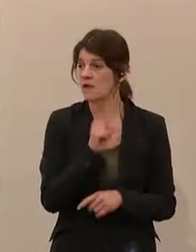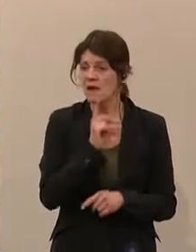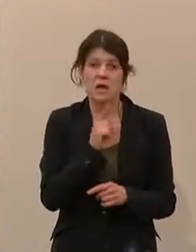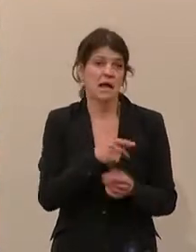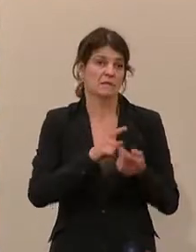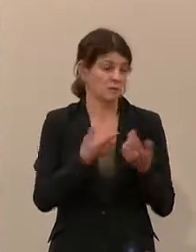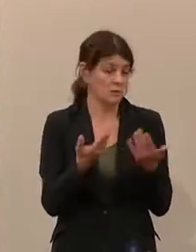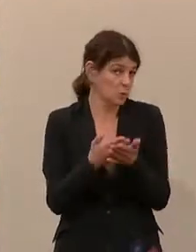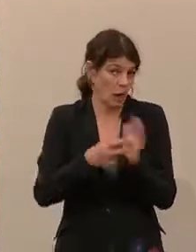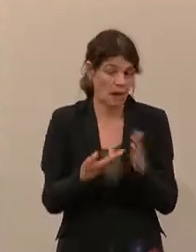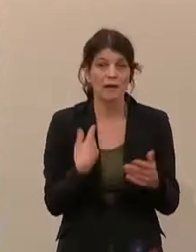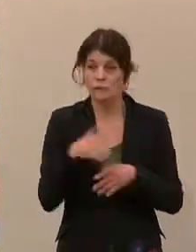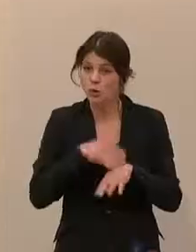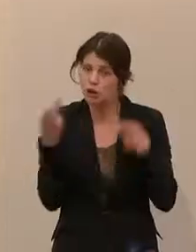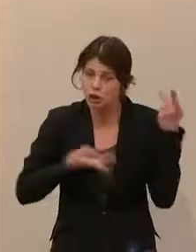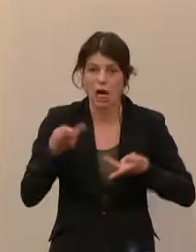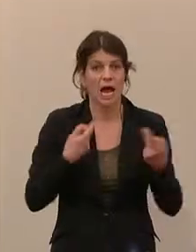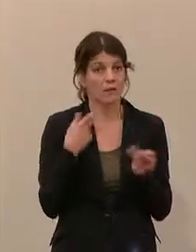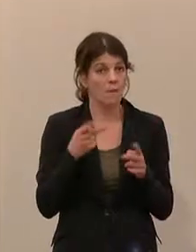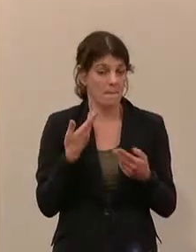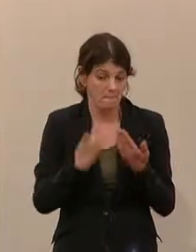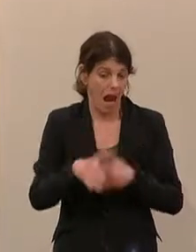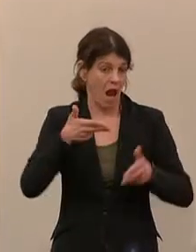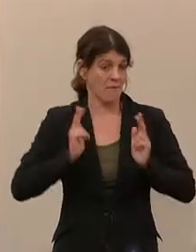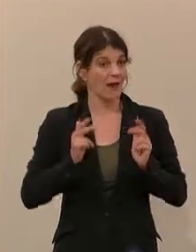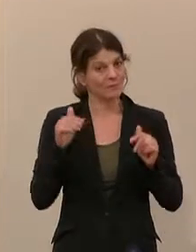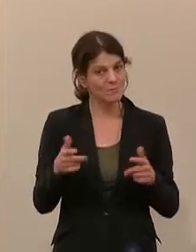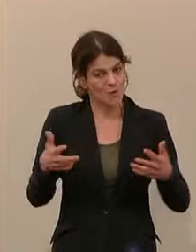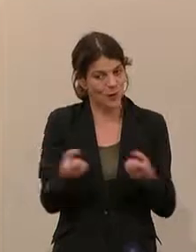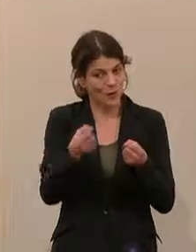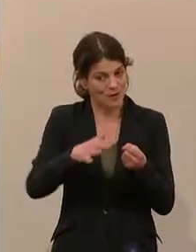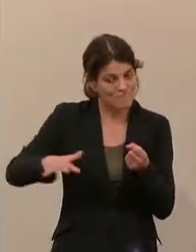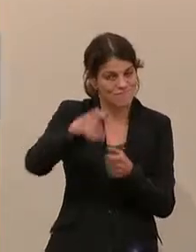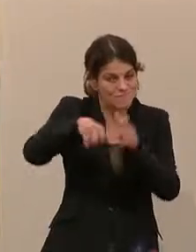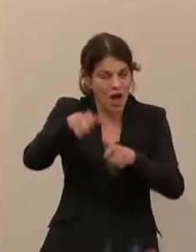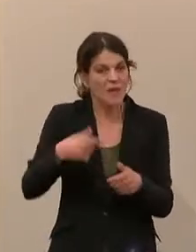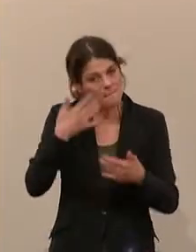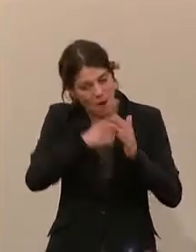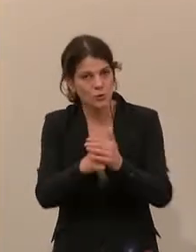Und ich würde mir wirklich hier mehr erwarten, um die Gründungsszene in Österreich zu unterstützen. Vielen Dank.